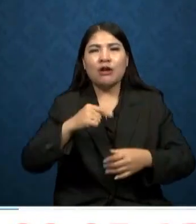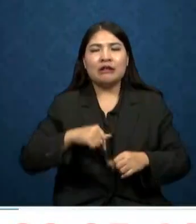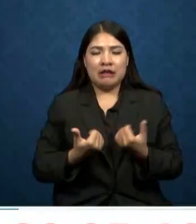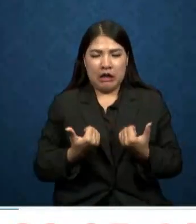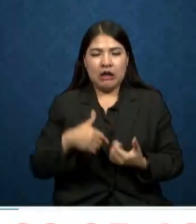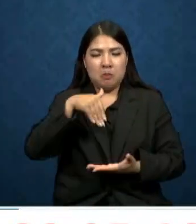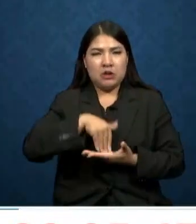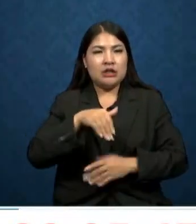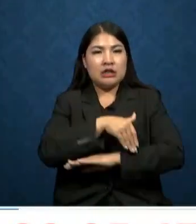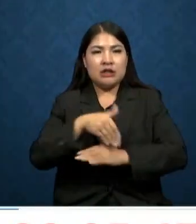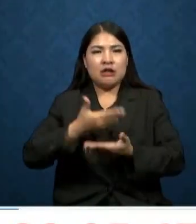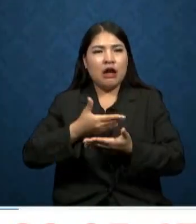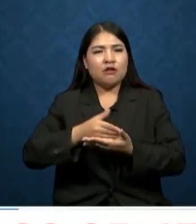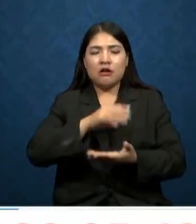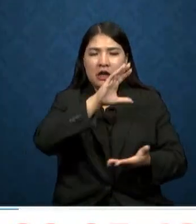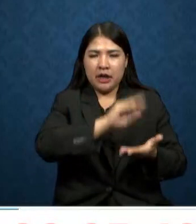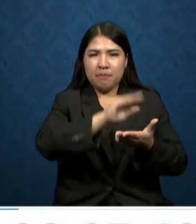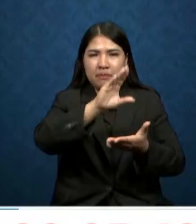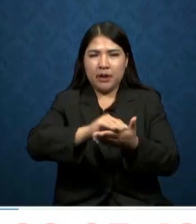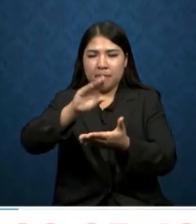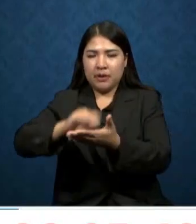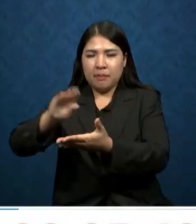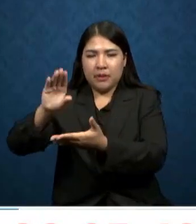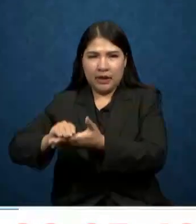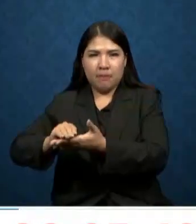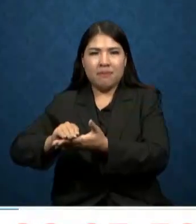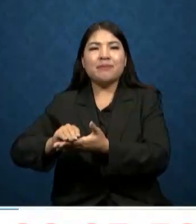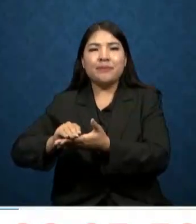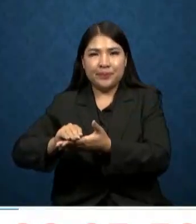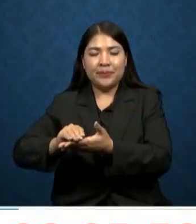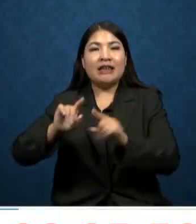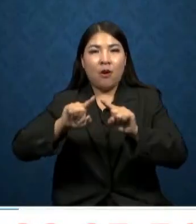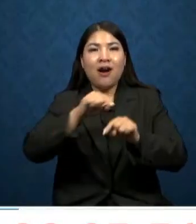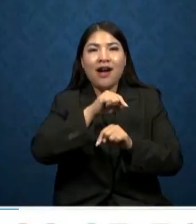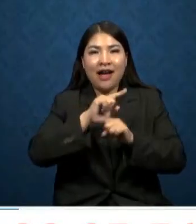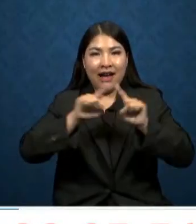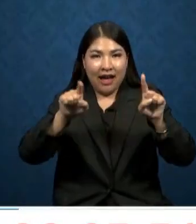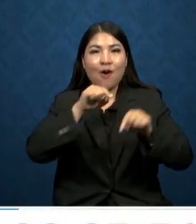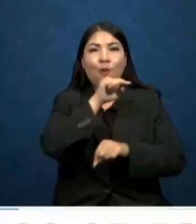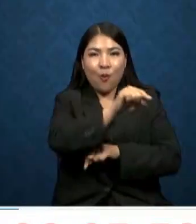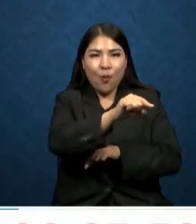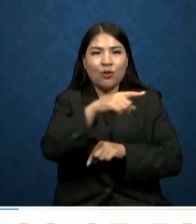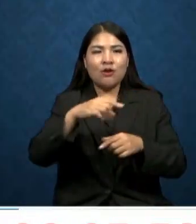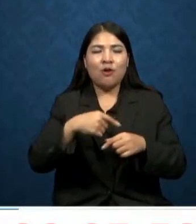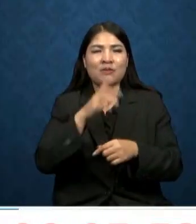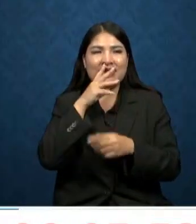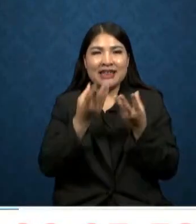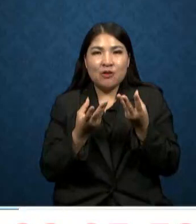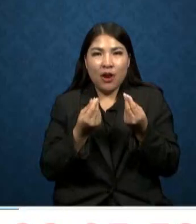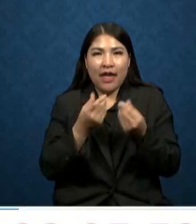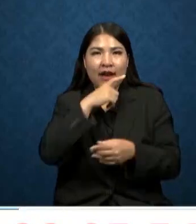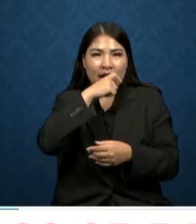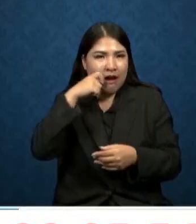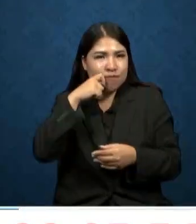เดียวเก็บรักษาอย่างเดียวคุณต้องล็อครหัสเก็บความลับของคุณไว้เรามีหน้าที่